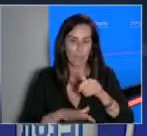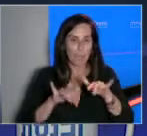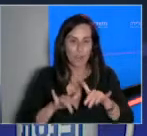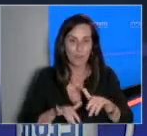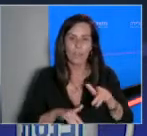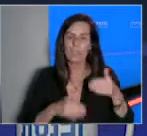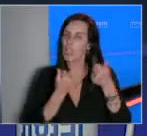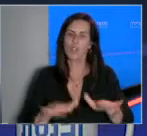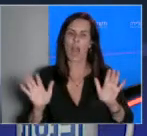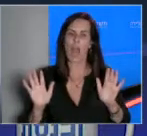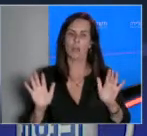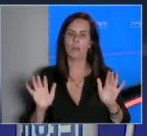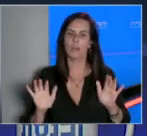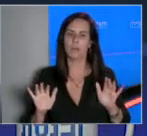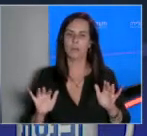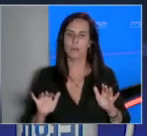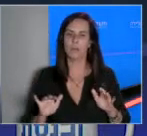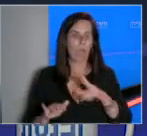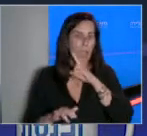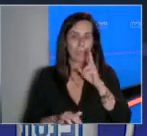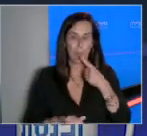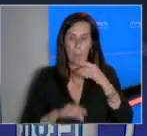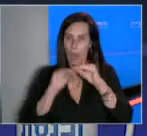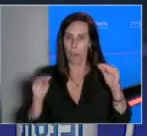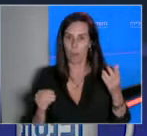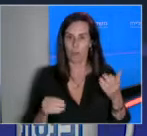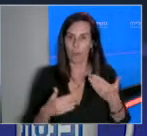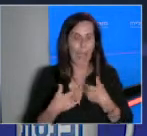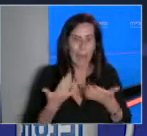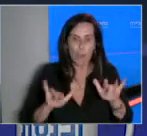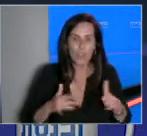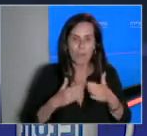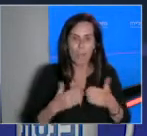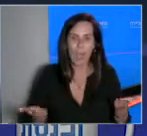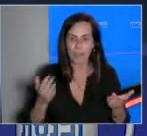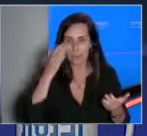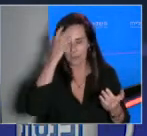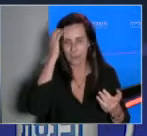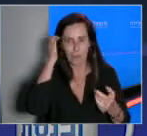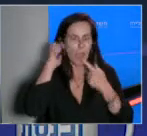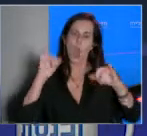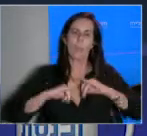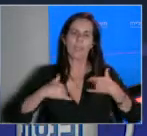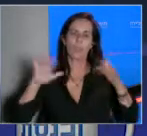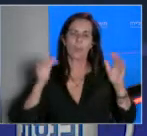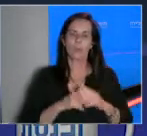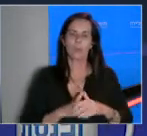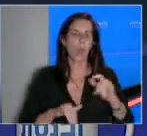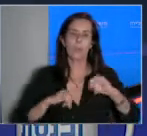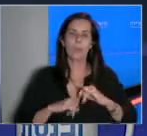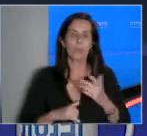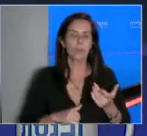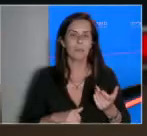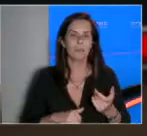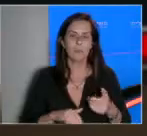במחשב, היא נכשלת בקורס. אותה אמא אמרה למורה, אין לנו מחשב. אז אמרה, זה לא מעניין אותי. זה לא מעניין. זאת